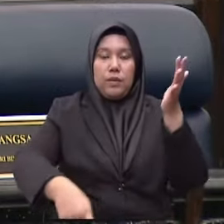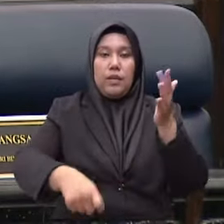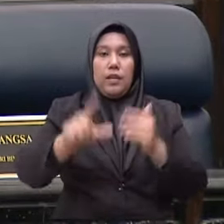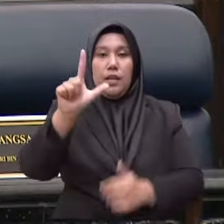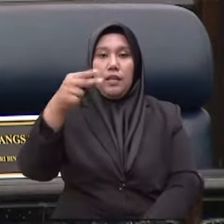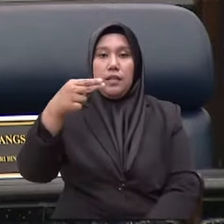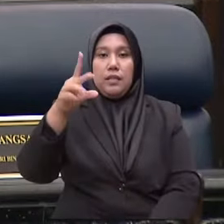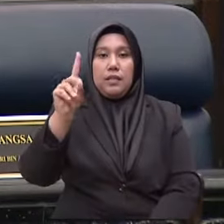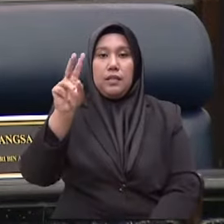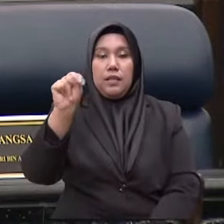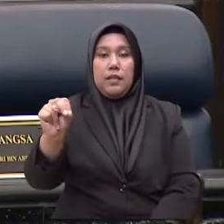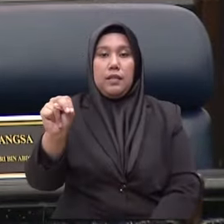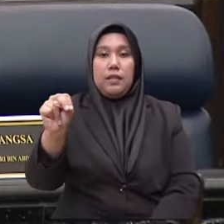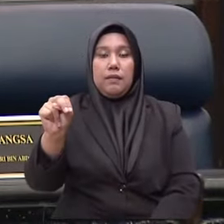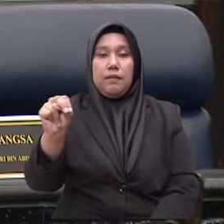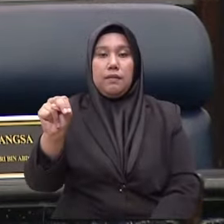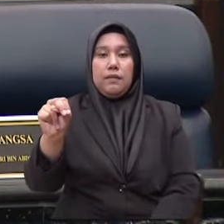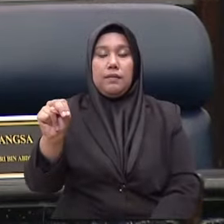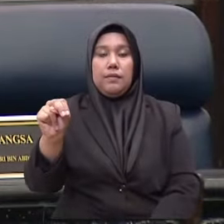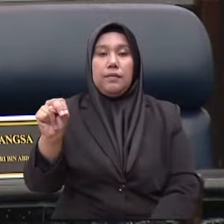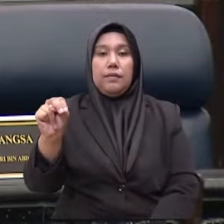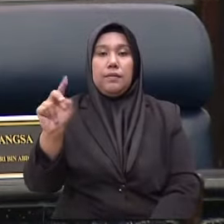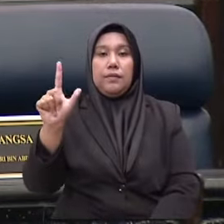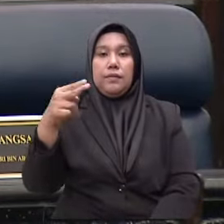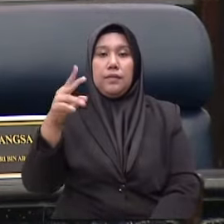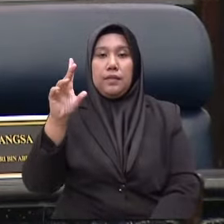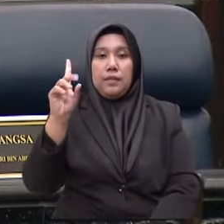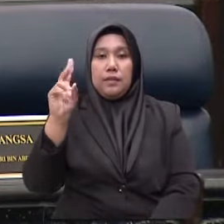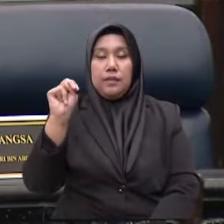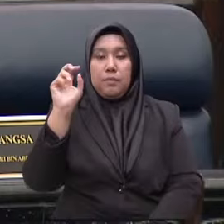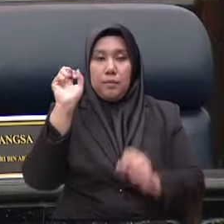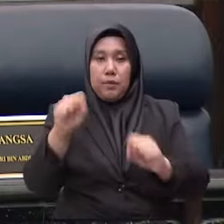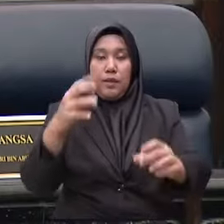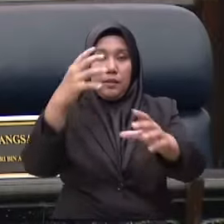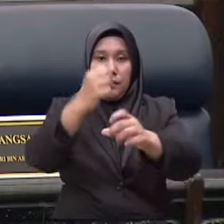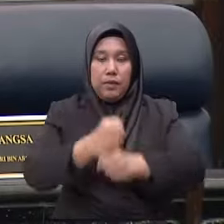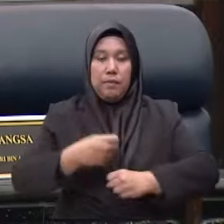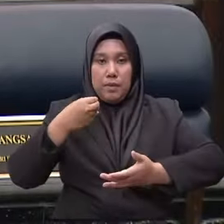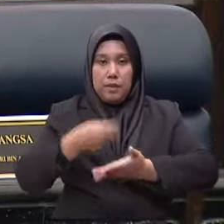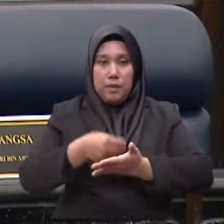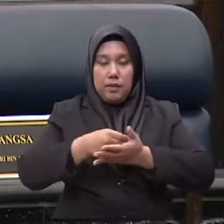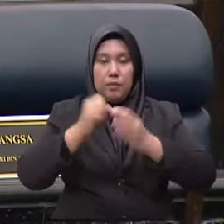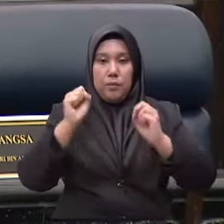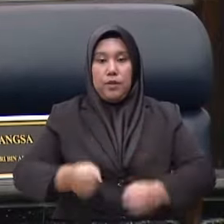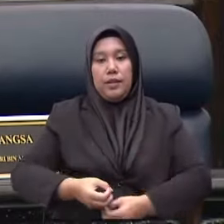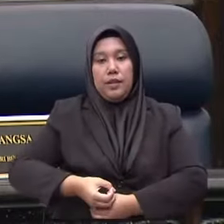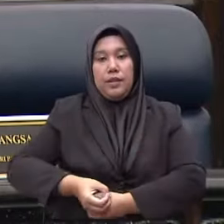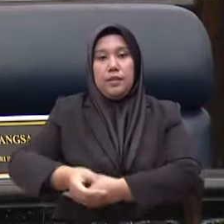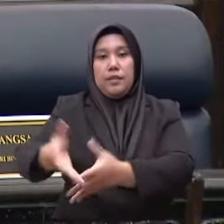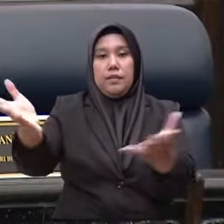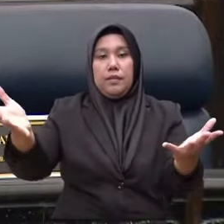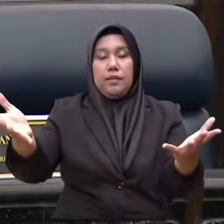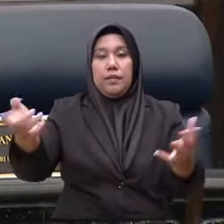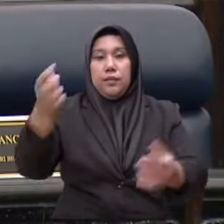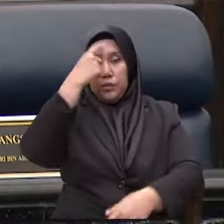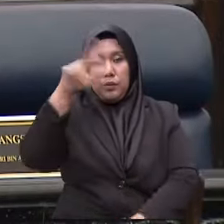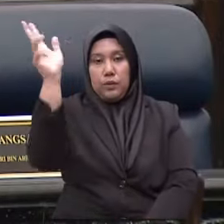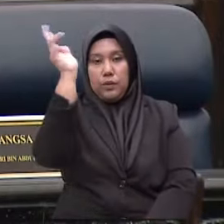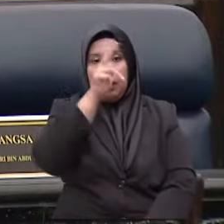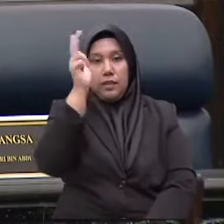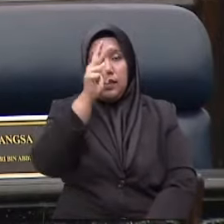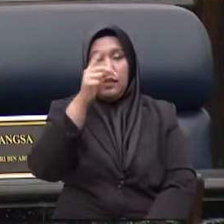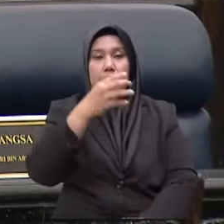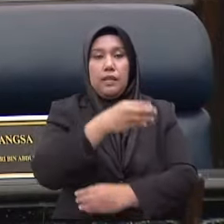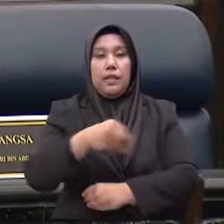supaya boleh dapat pendapatan dan kemudian pendapatan ini boleh disalurkan balik semula kepada kerajaan dan